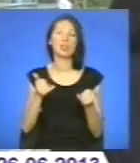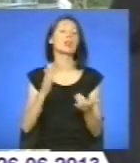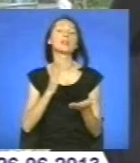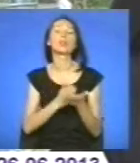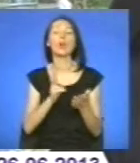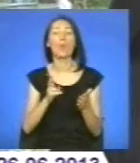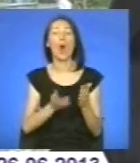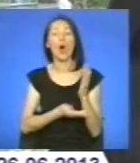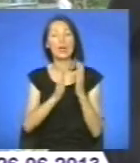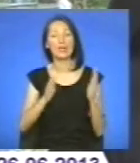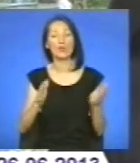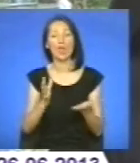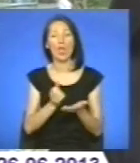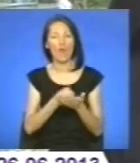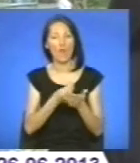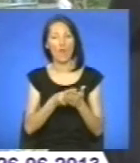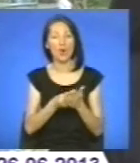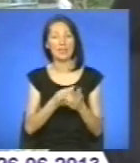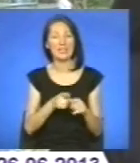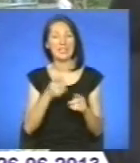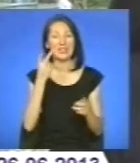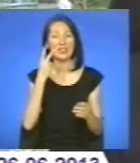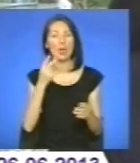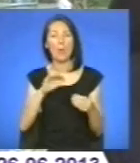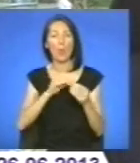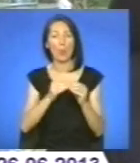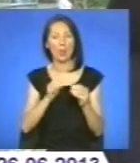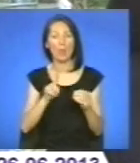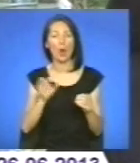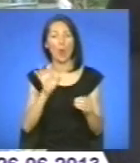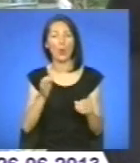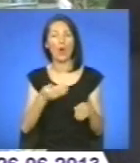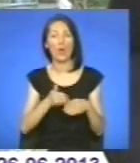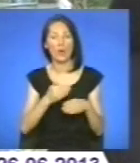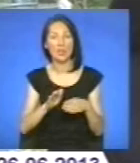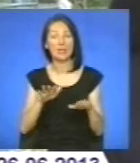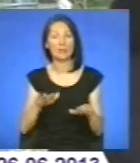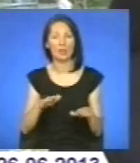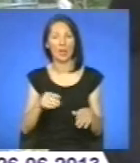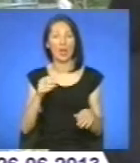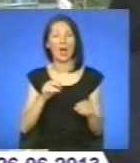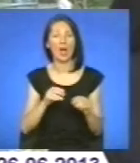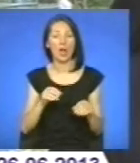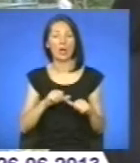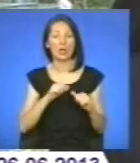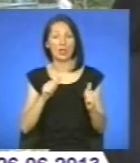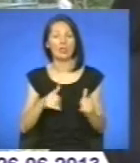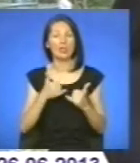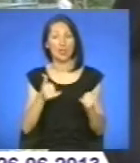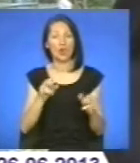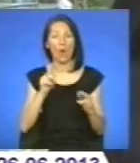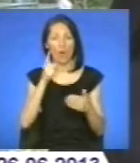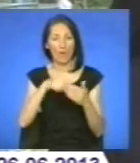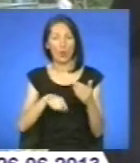це завжди проблема про виділення. Але я щиро вірю, що Валентин Антонович, який все-таки є щиро віруючою